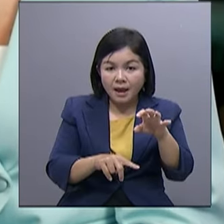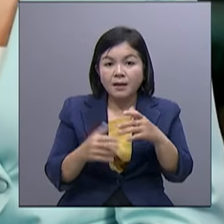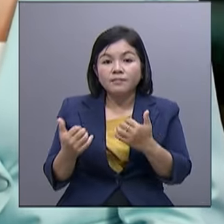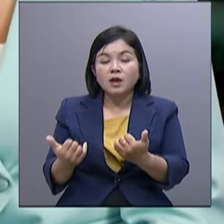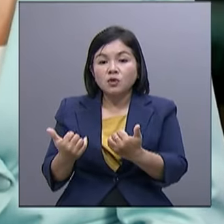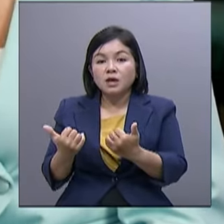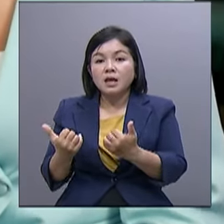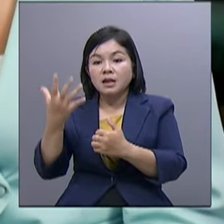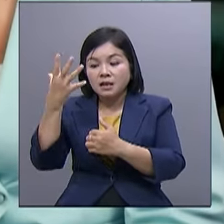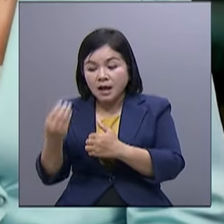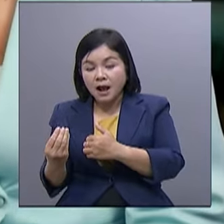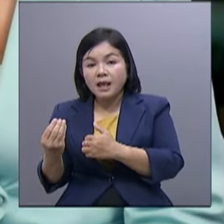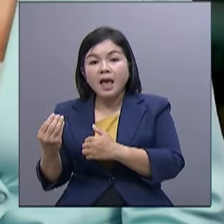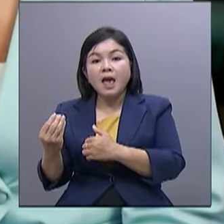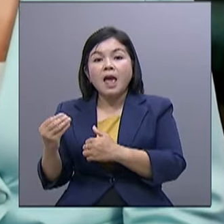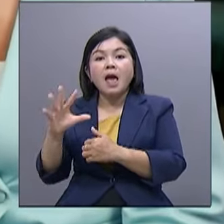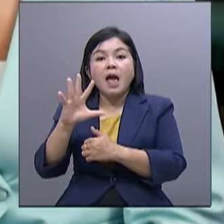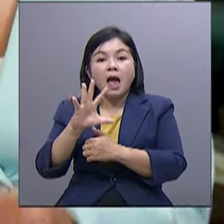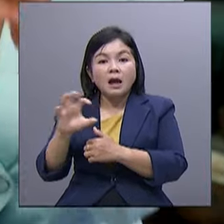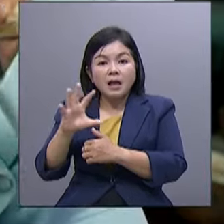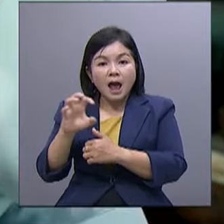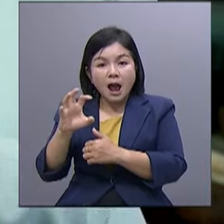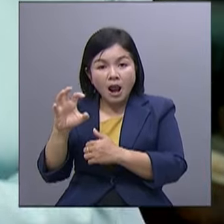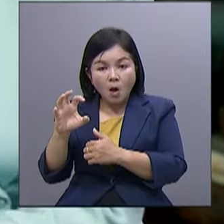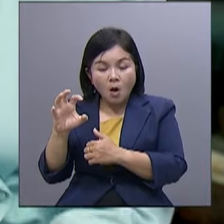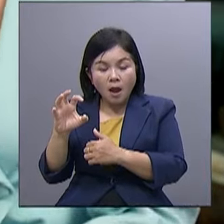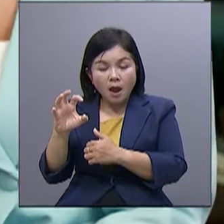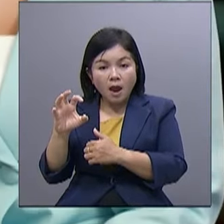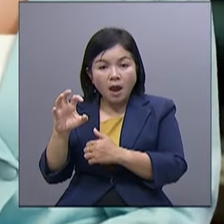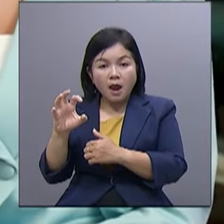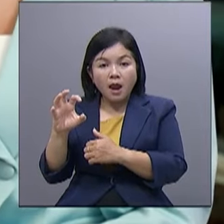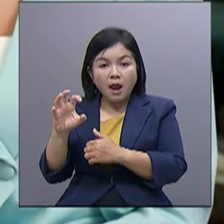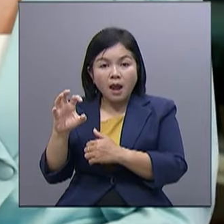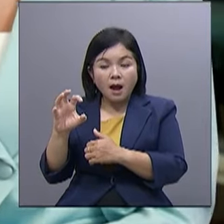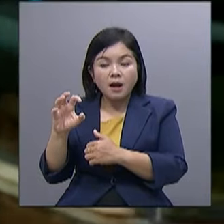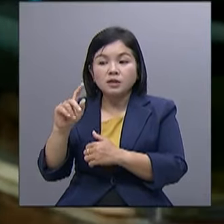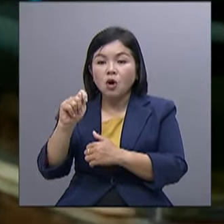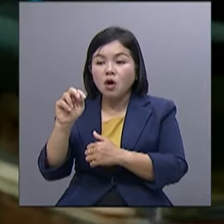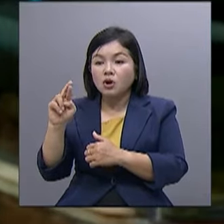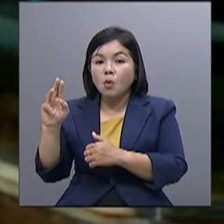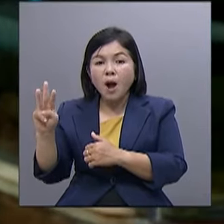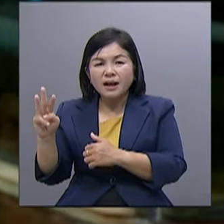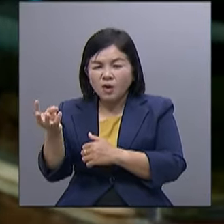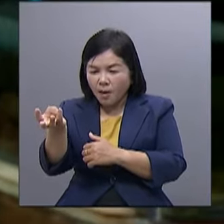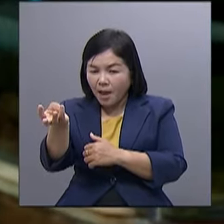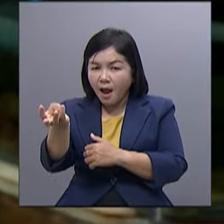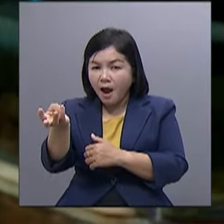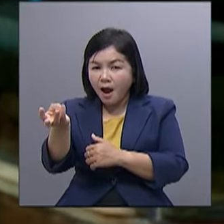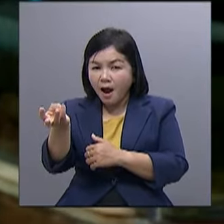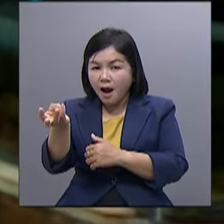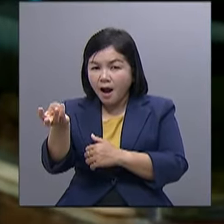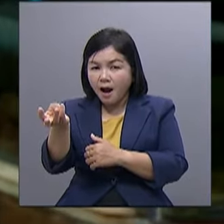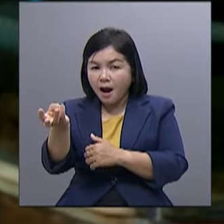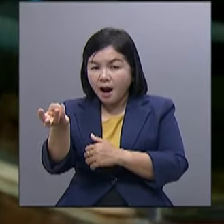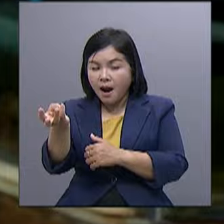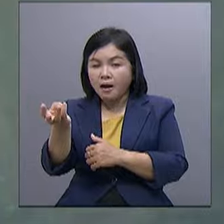ต่อตอไม่ใช่ตารางเมตรตารางวาตเรียกกตารางเมตตารางวาตอใช่ตอเออน้อยมากมากค่ะอาจารยครับใช่